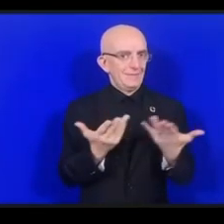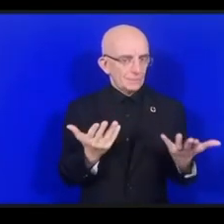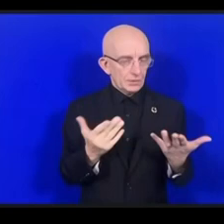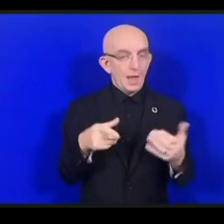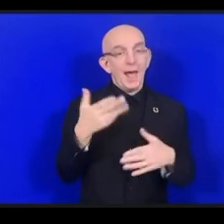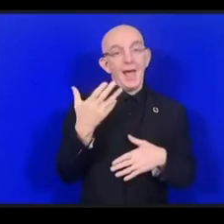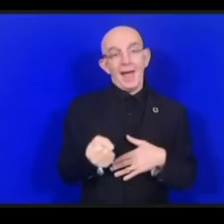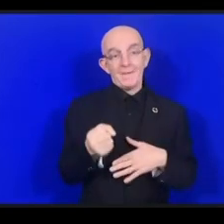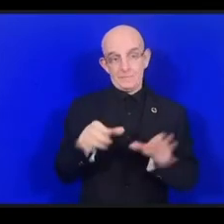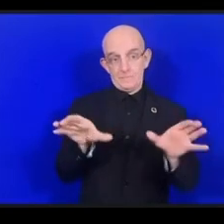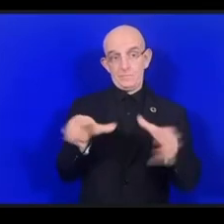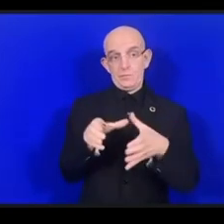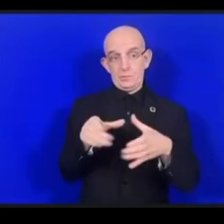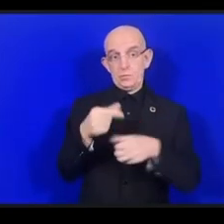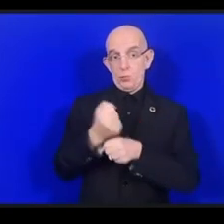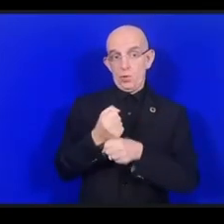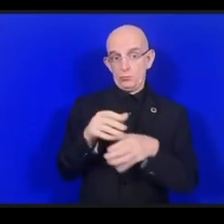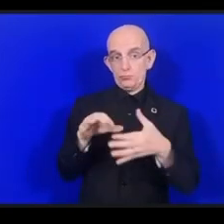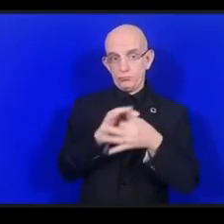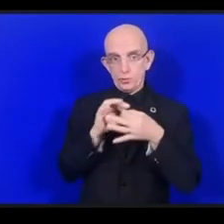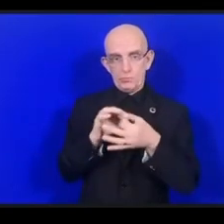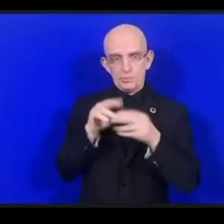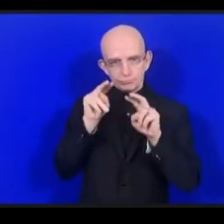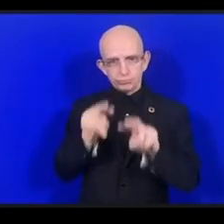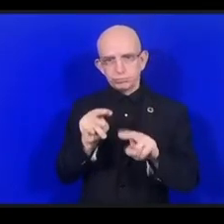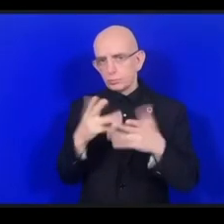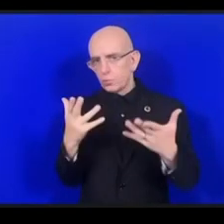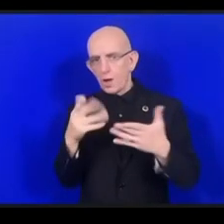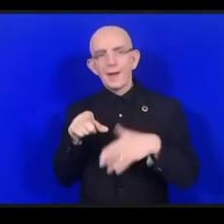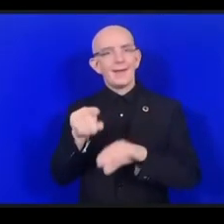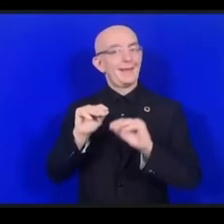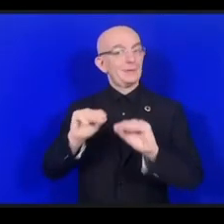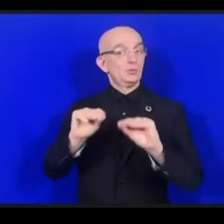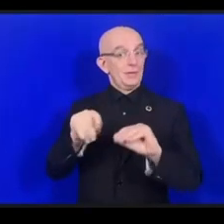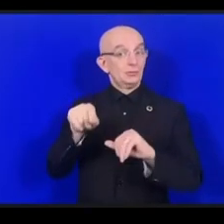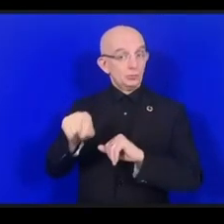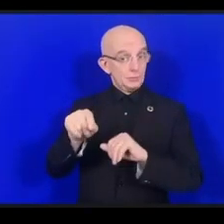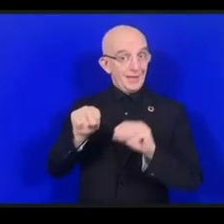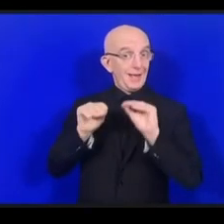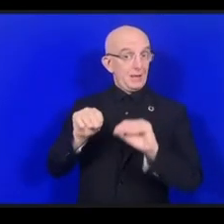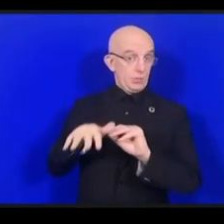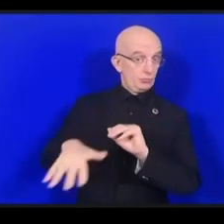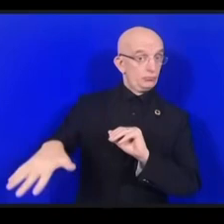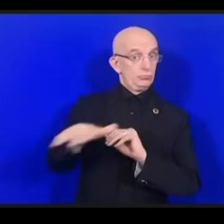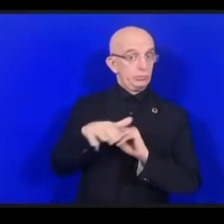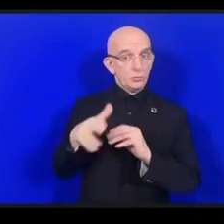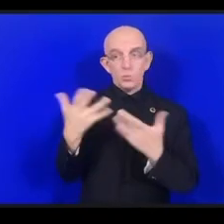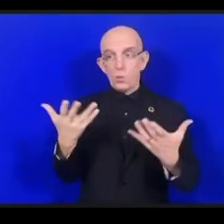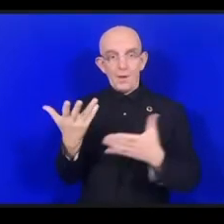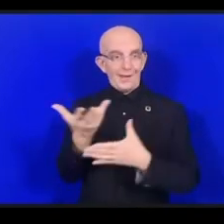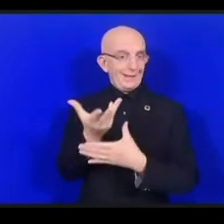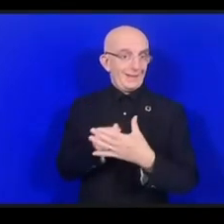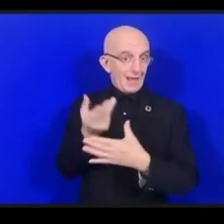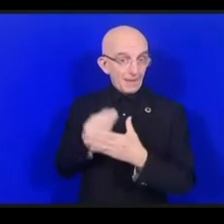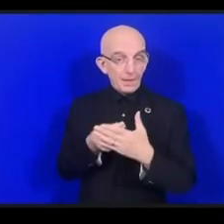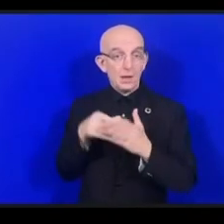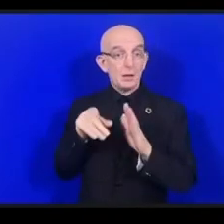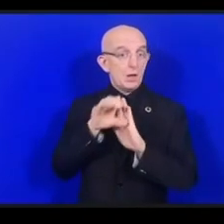业培训方面的不足的，就是关于网络安全标准的这个话